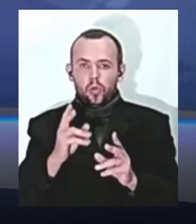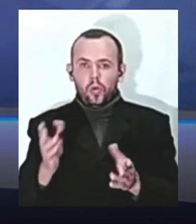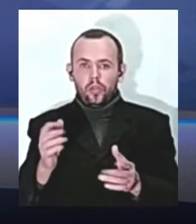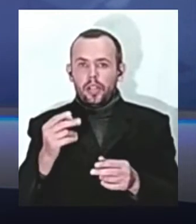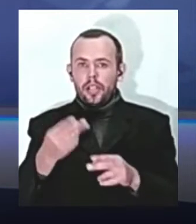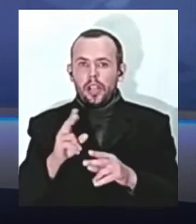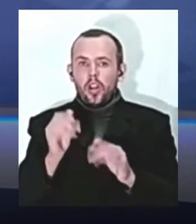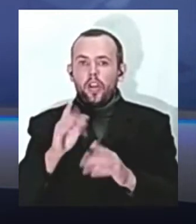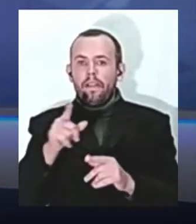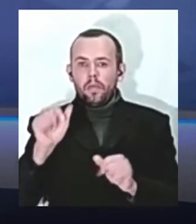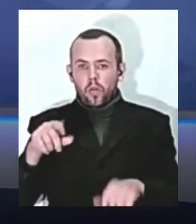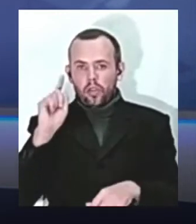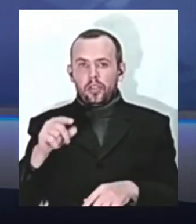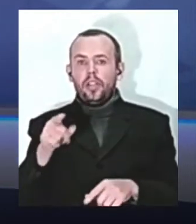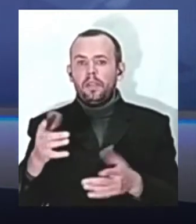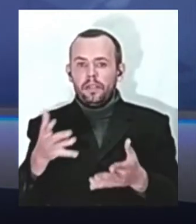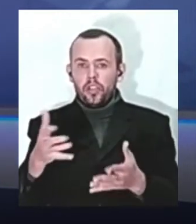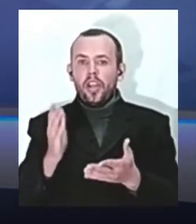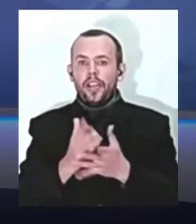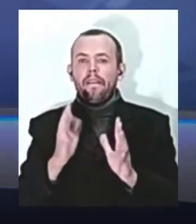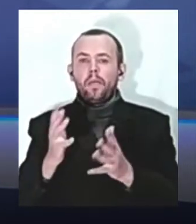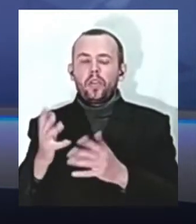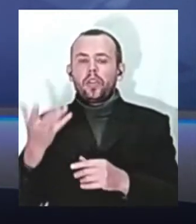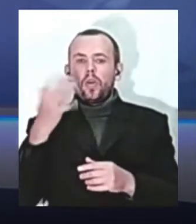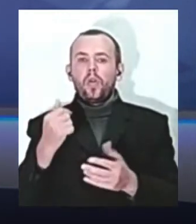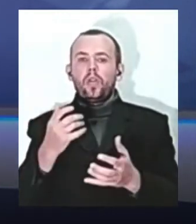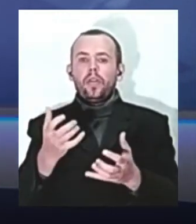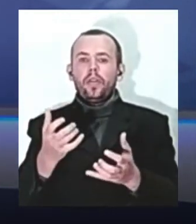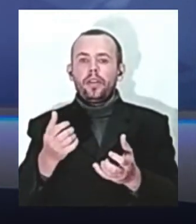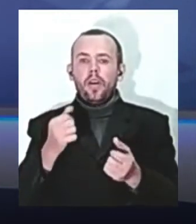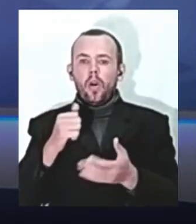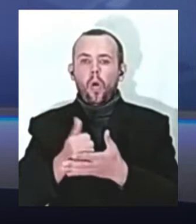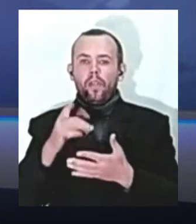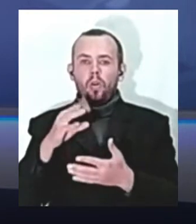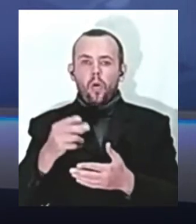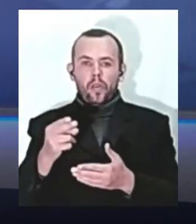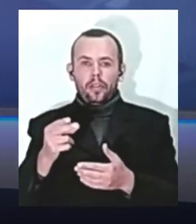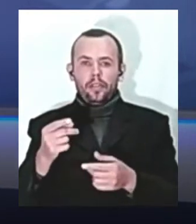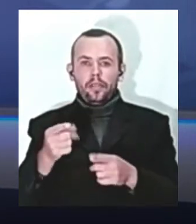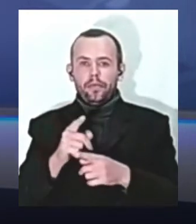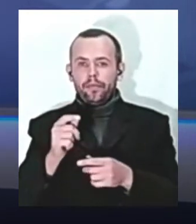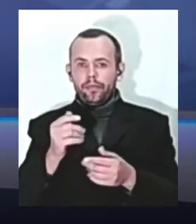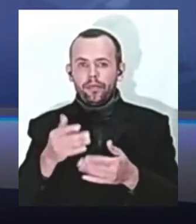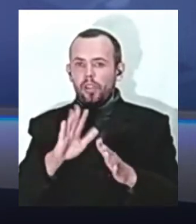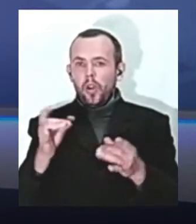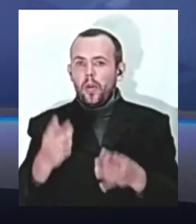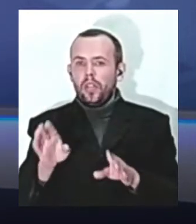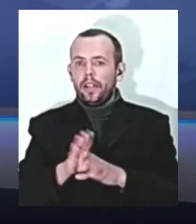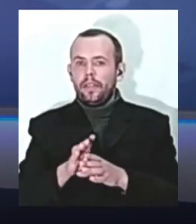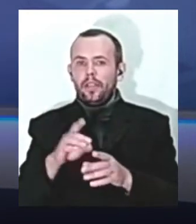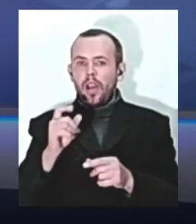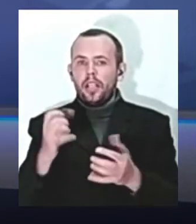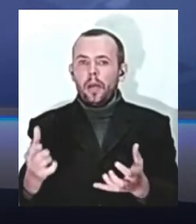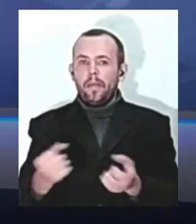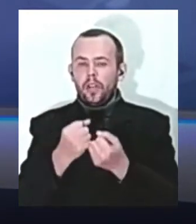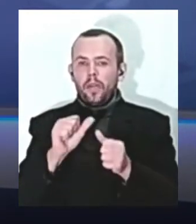знати. Так, звичайно, є випадки, коли окремі голови громад стали головами, і не просто так воно стало, а за підтримки окремих підприємців,